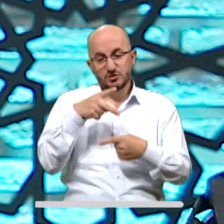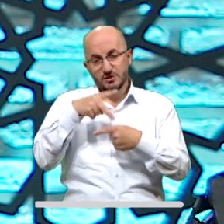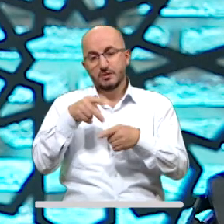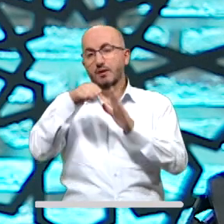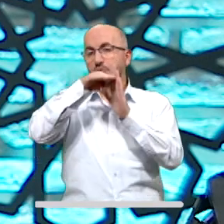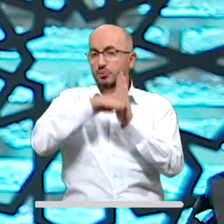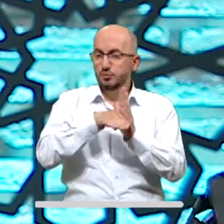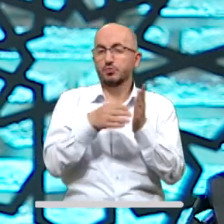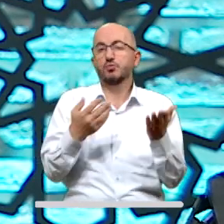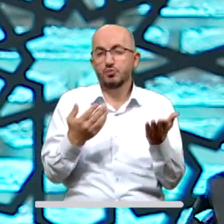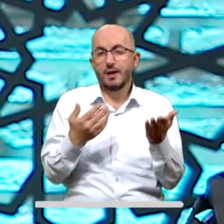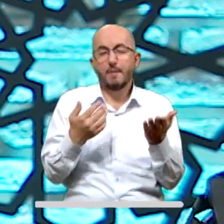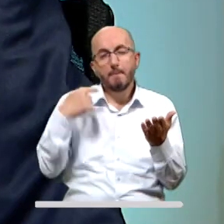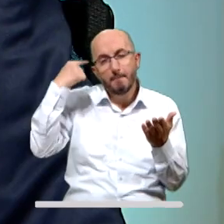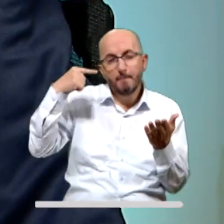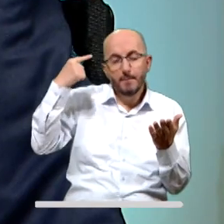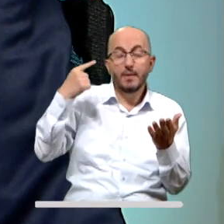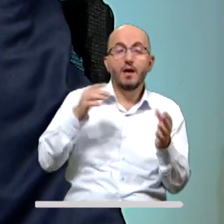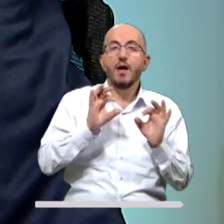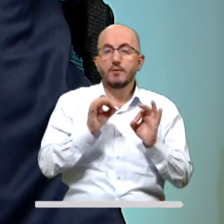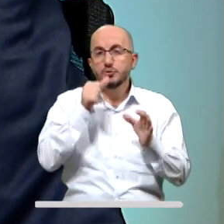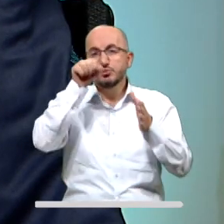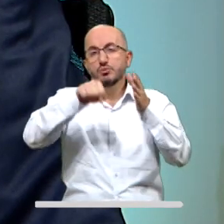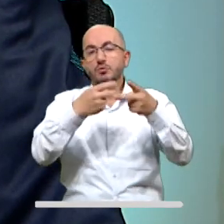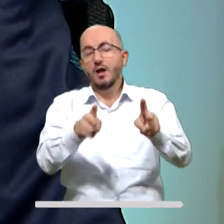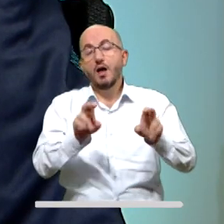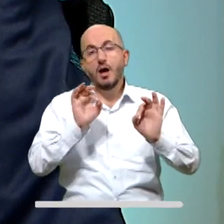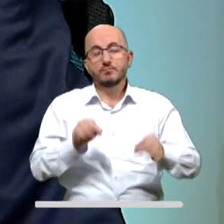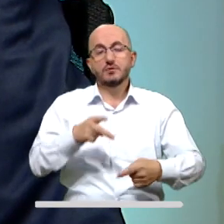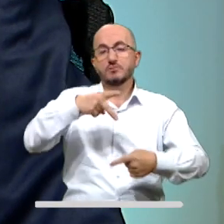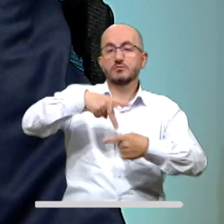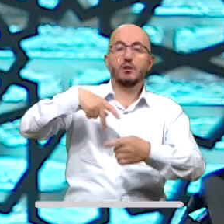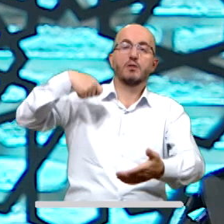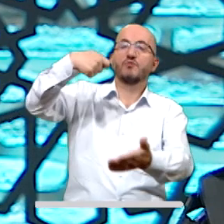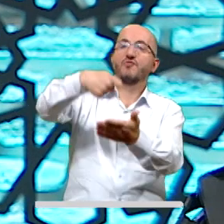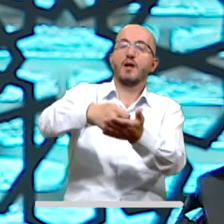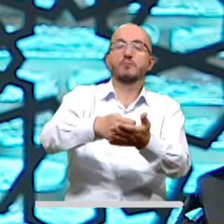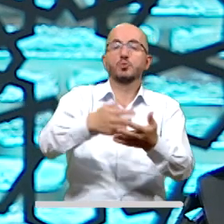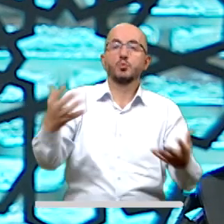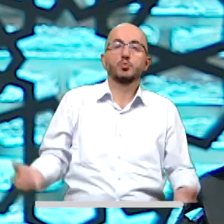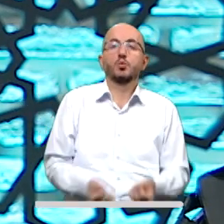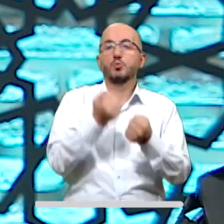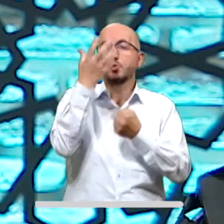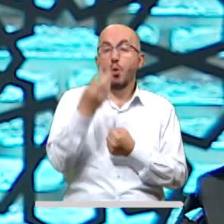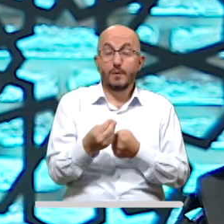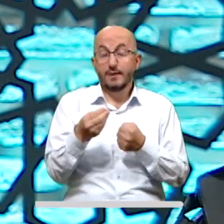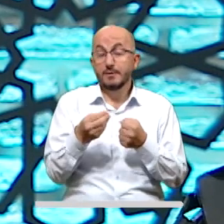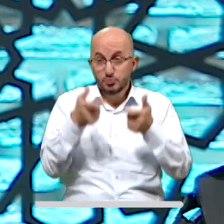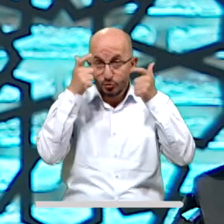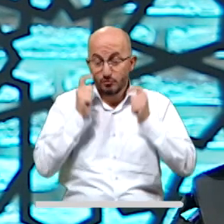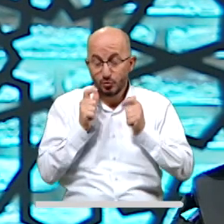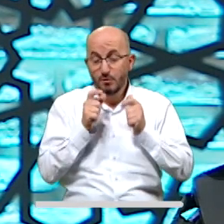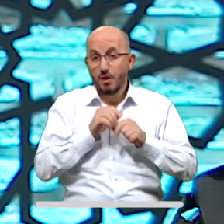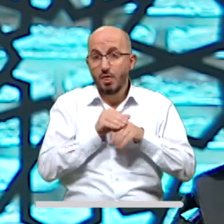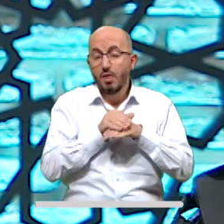vereceğimiz zekat meblağından yapalım. Hem su kuyusu açtırmış olalım hem de zekat yükümlülüğümüzden kurtulmuş olalım. Yaygın yapılan